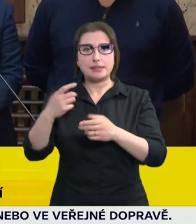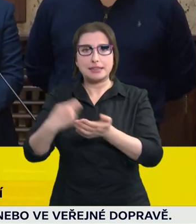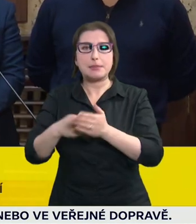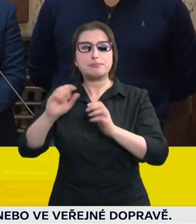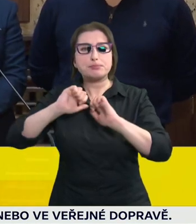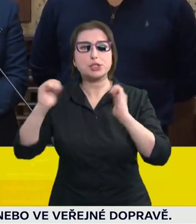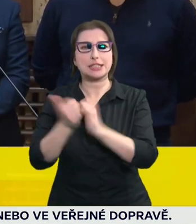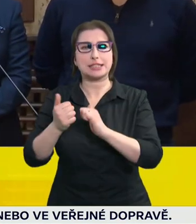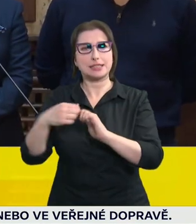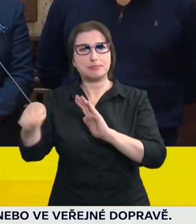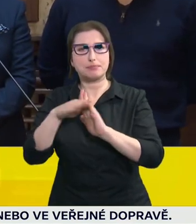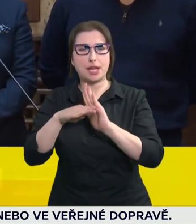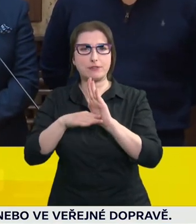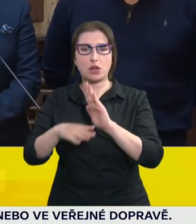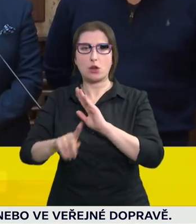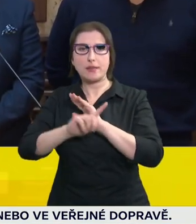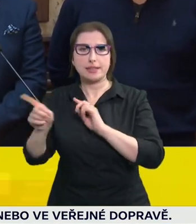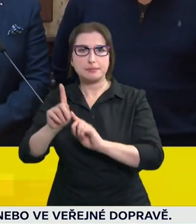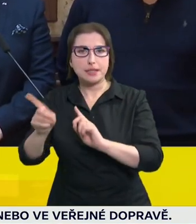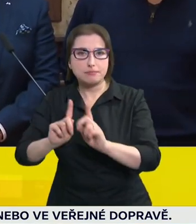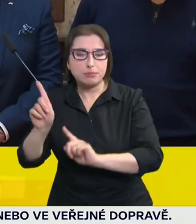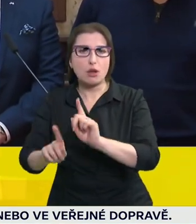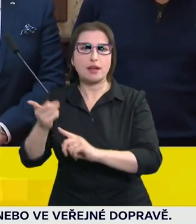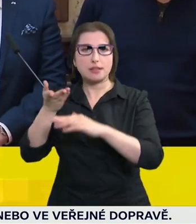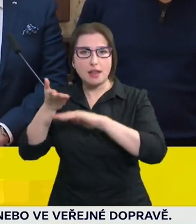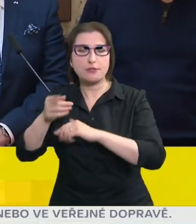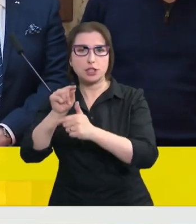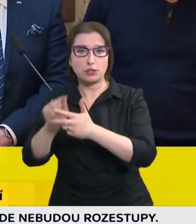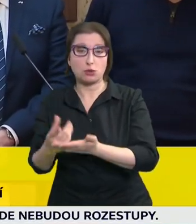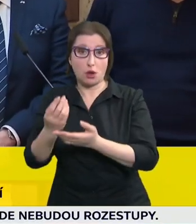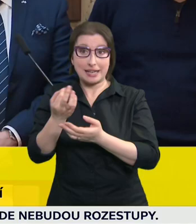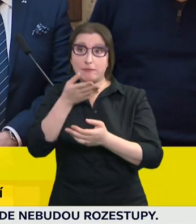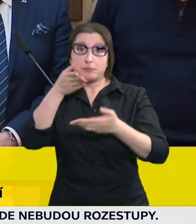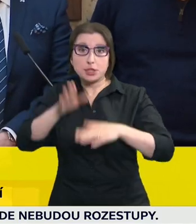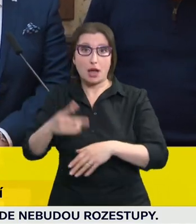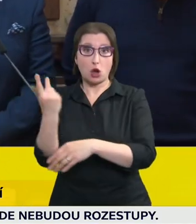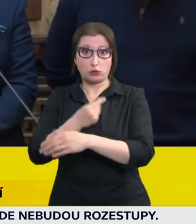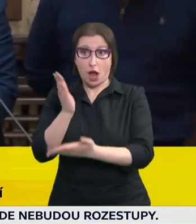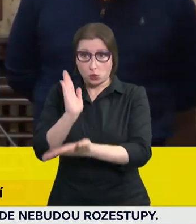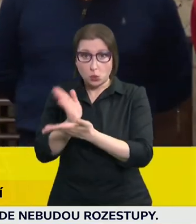se vůbec třeba uvažuje o tom, že by se tam mohlo nějakým způsobem ta pravidla změnit. Děkuji.